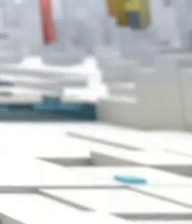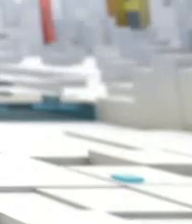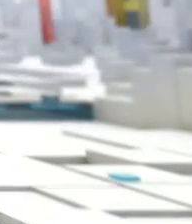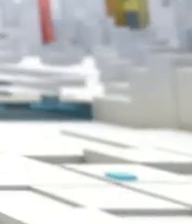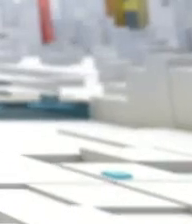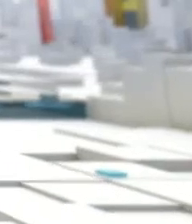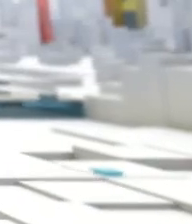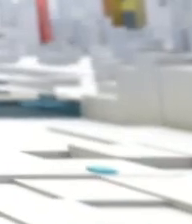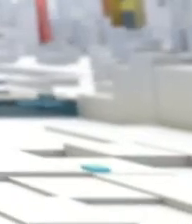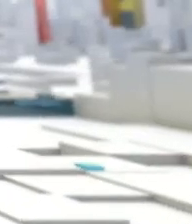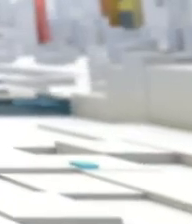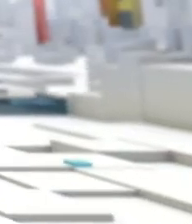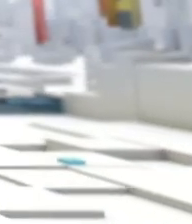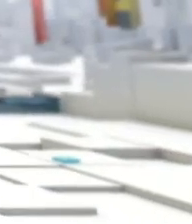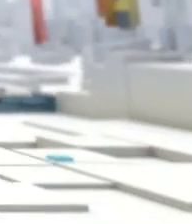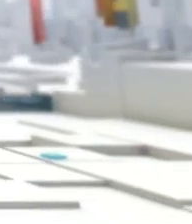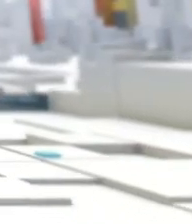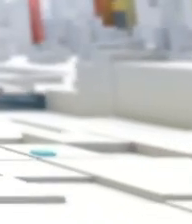으